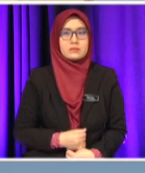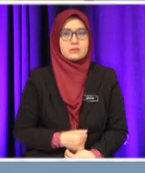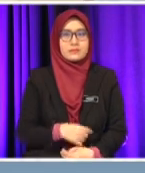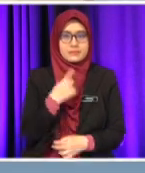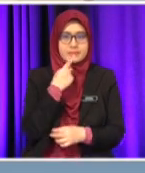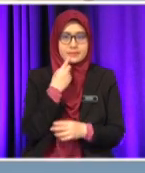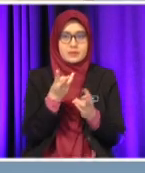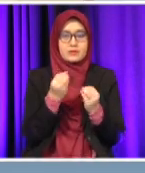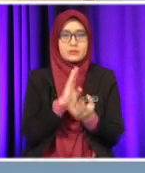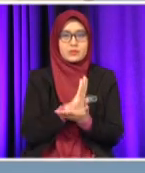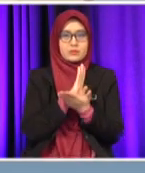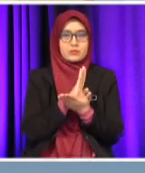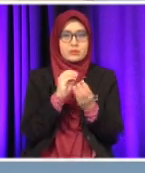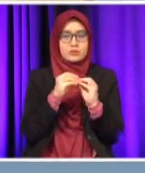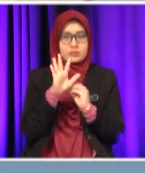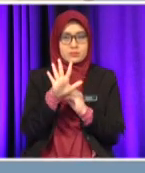baik